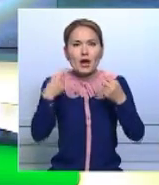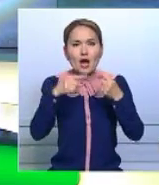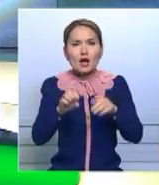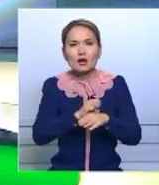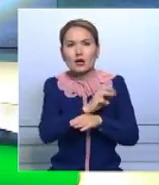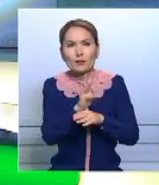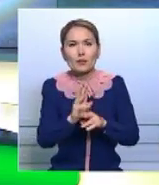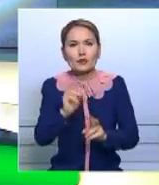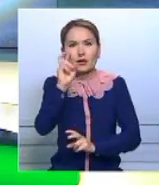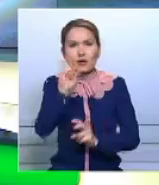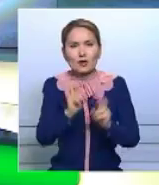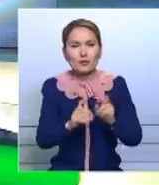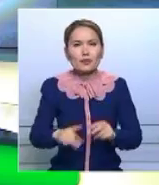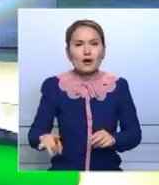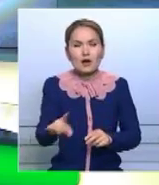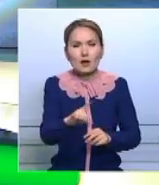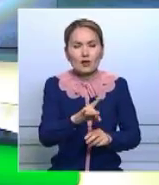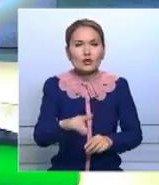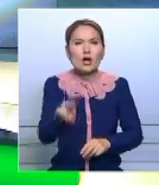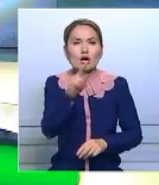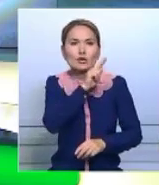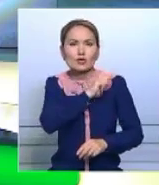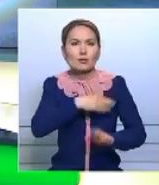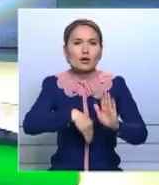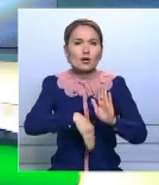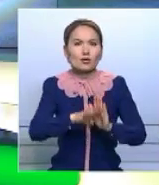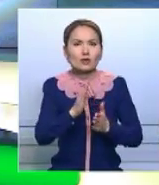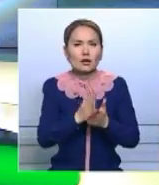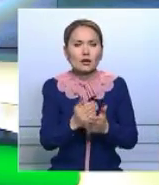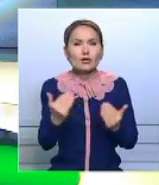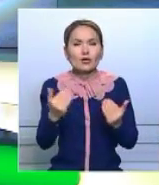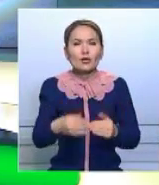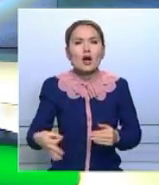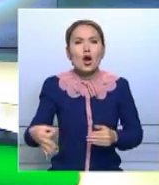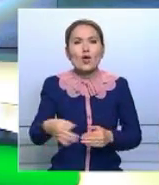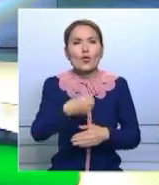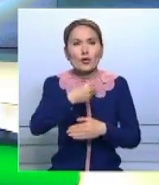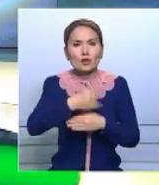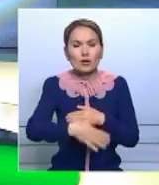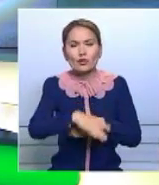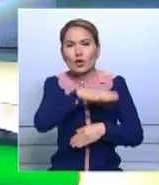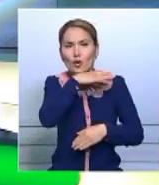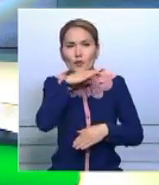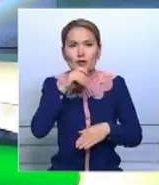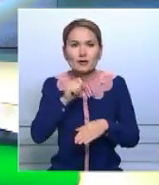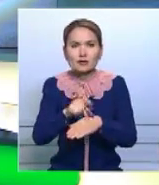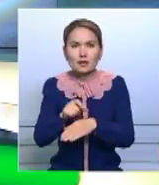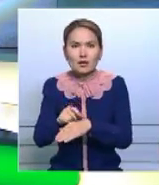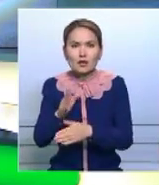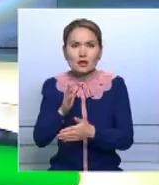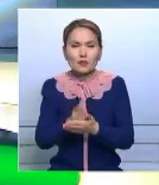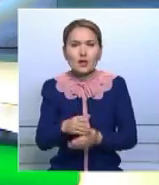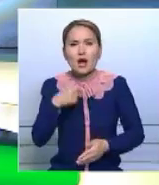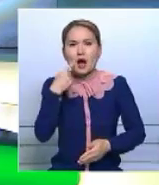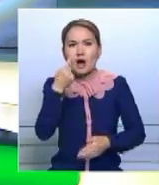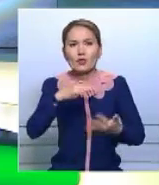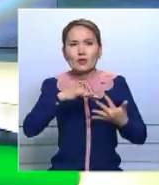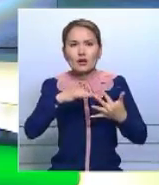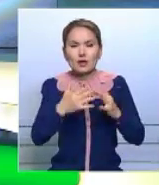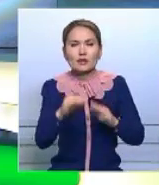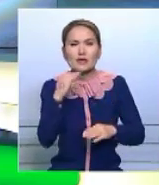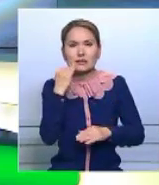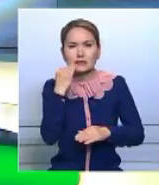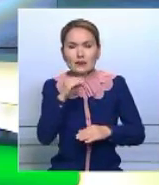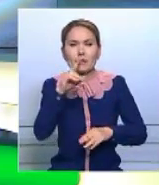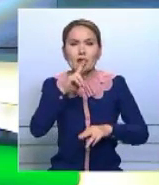кәсіпорын өнімдері аудан сұранысын толық қамтып қана қоймай, енді облыс орталығынан да тапсырыс ала бастады. Шалғай ауылда